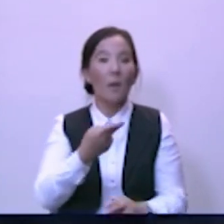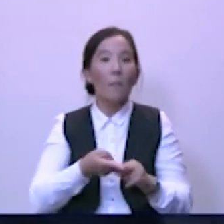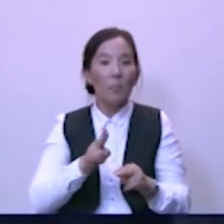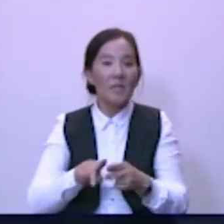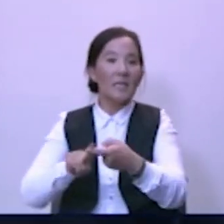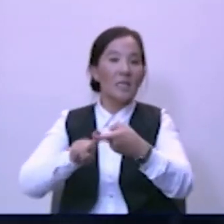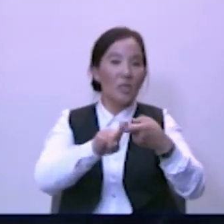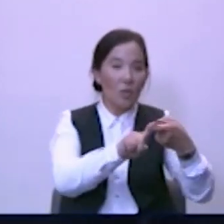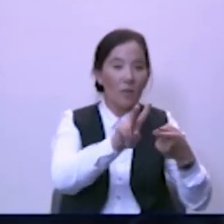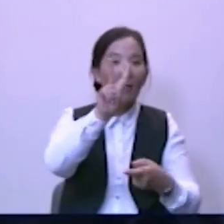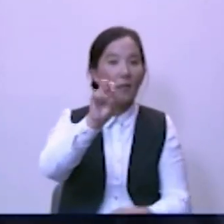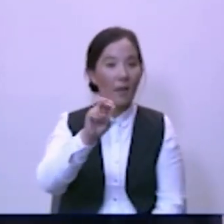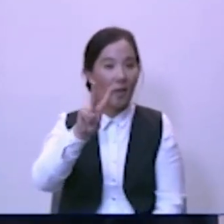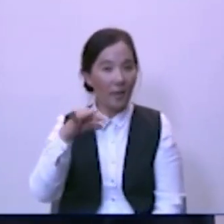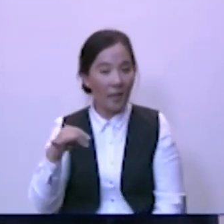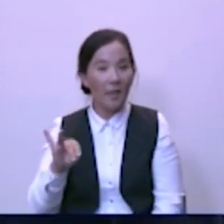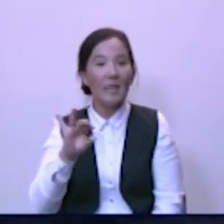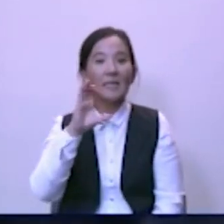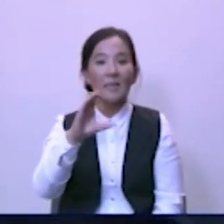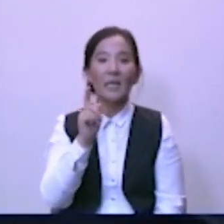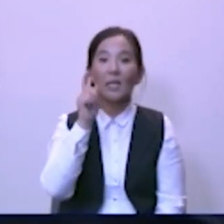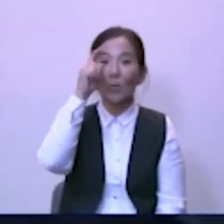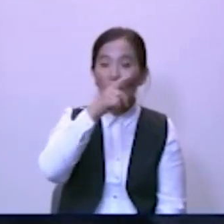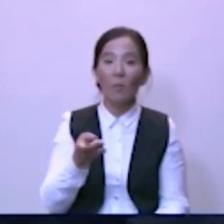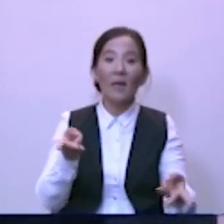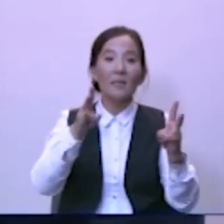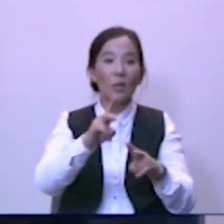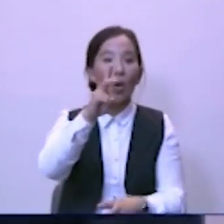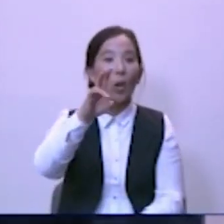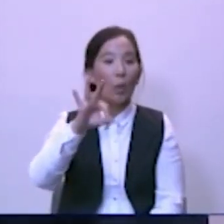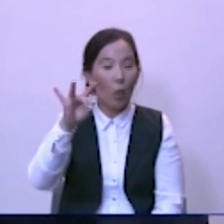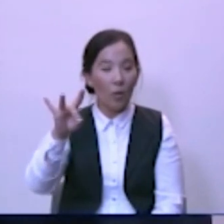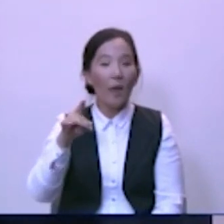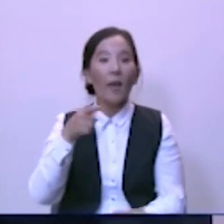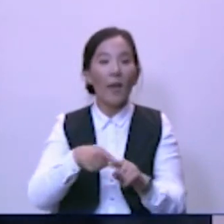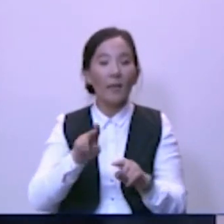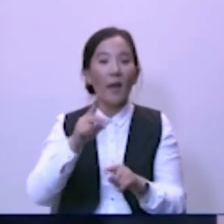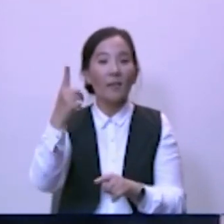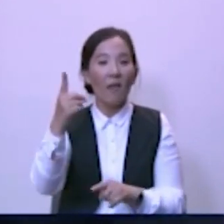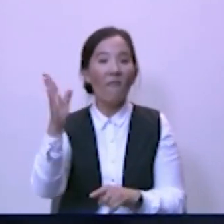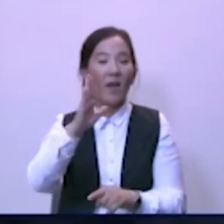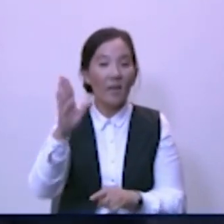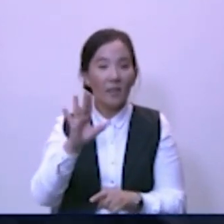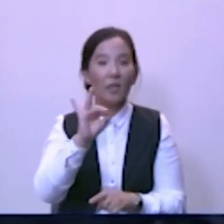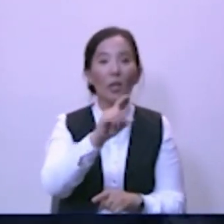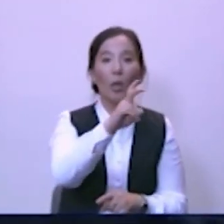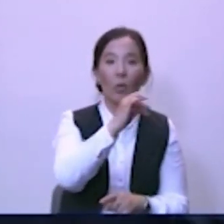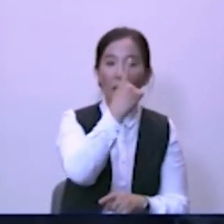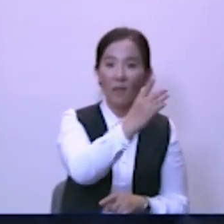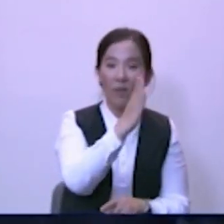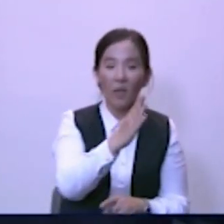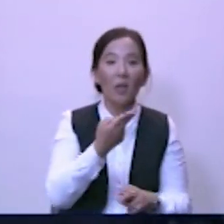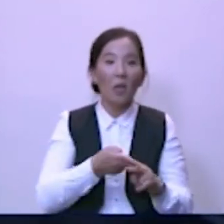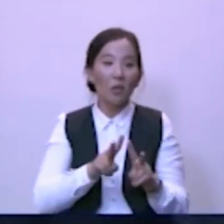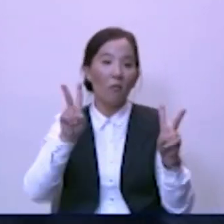соединяем калий с кислотным остатком хлором так как калий одновалентный и хлор одновалентный формула